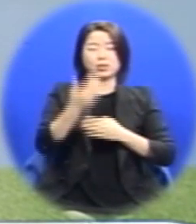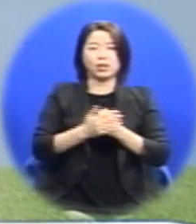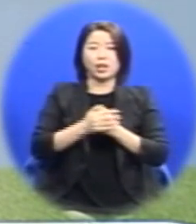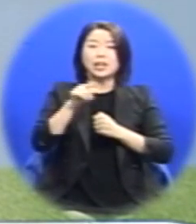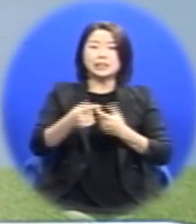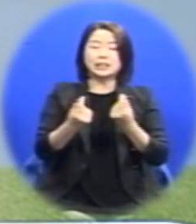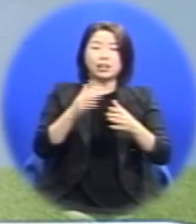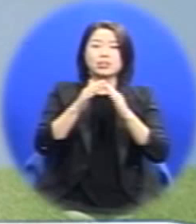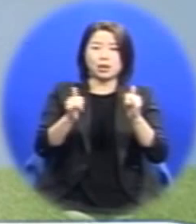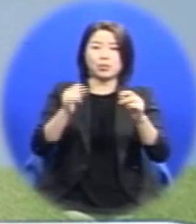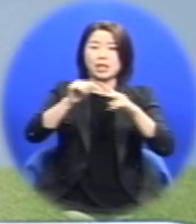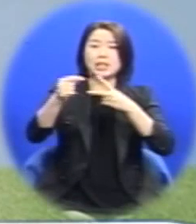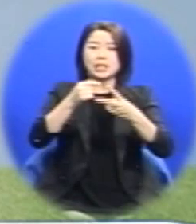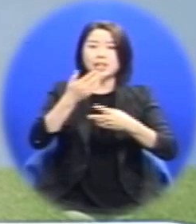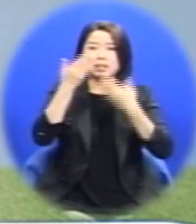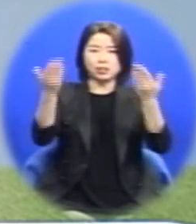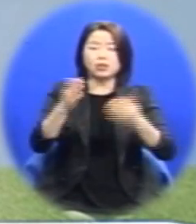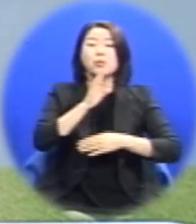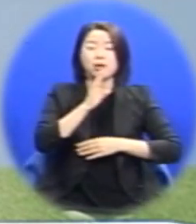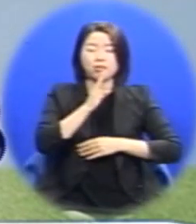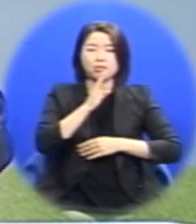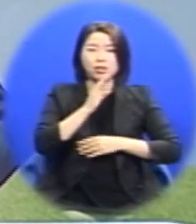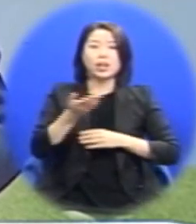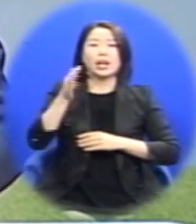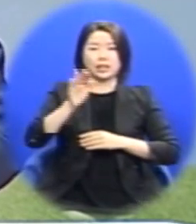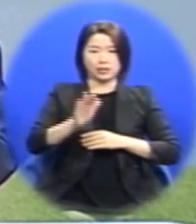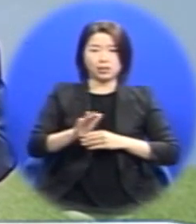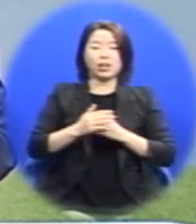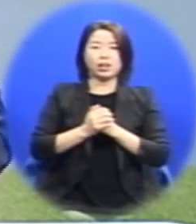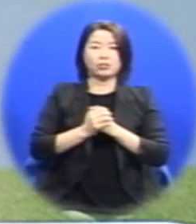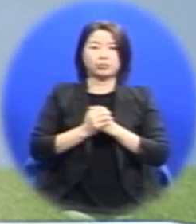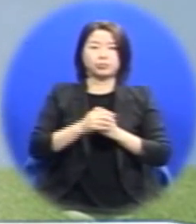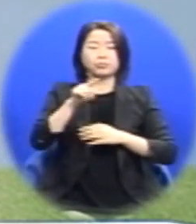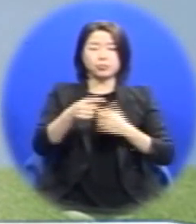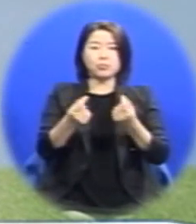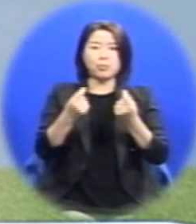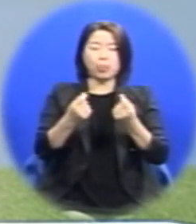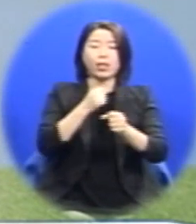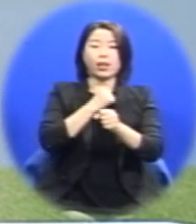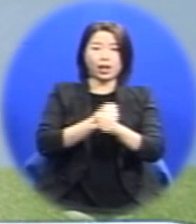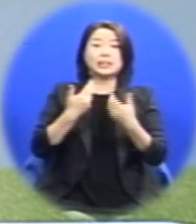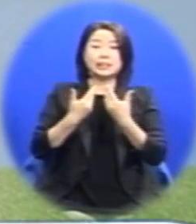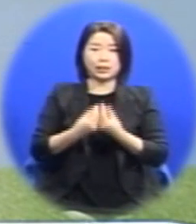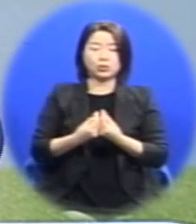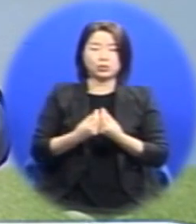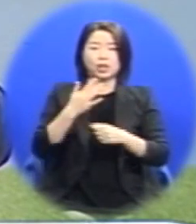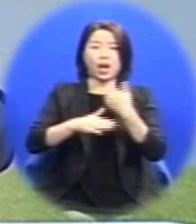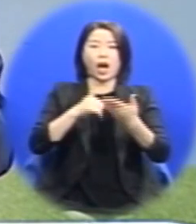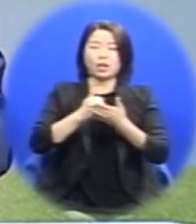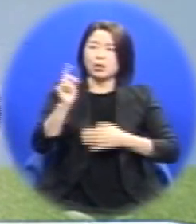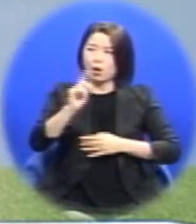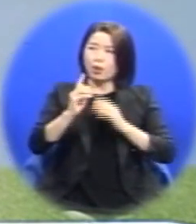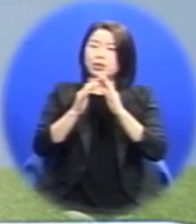그러는 사람도 충분히 이해해 드려야 되는 건데, 그런데 그렇게 하는 경우는 하나님이